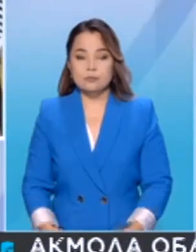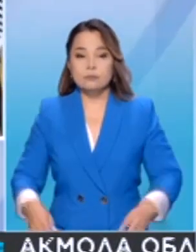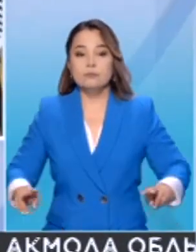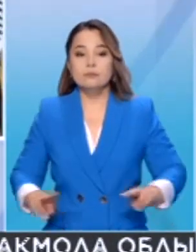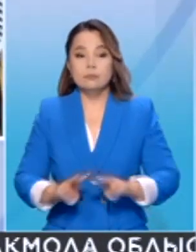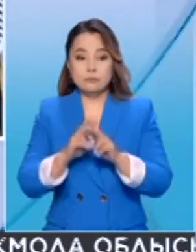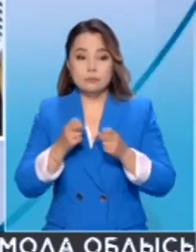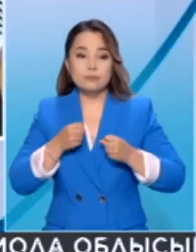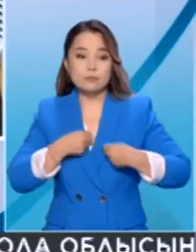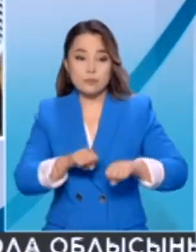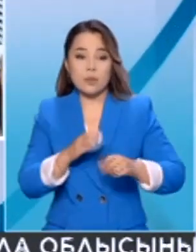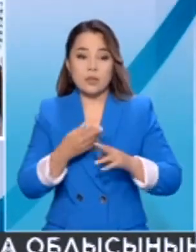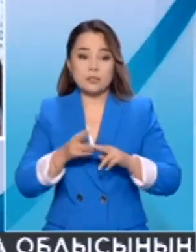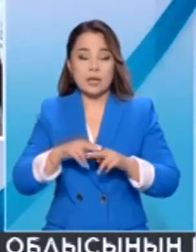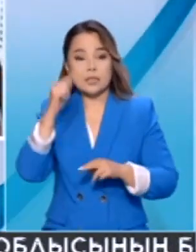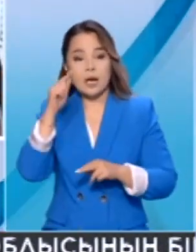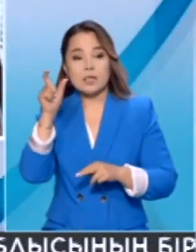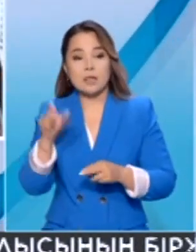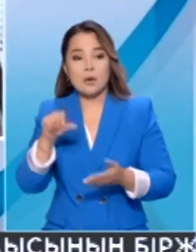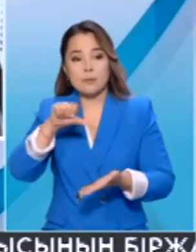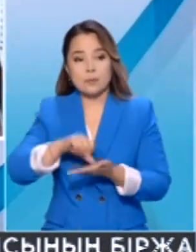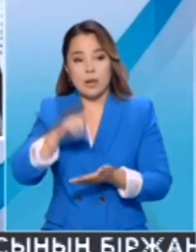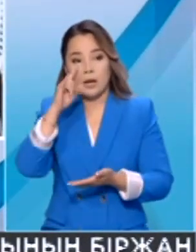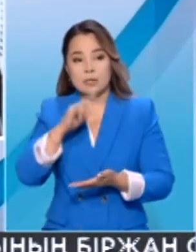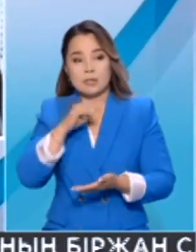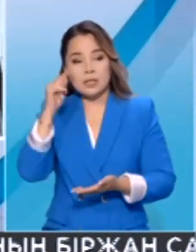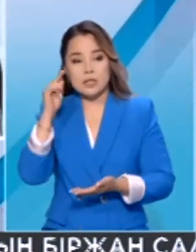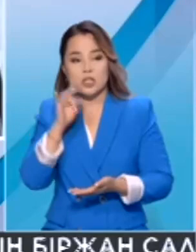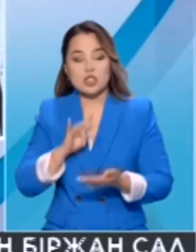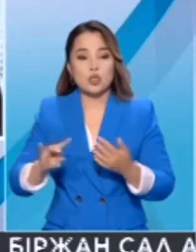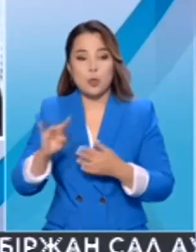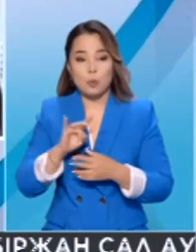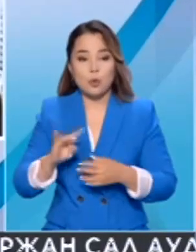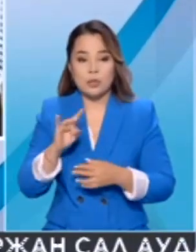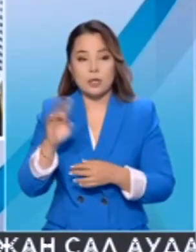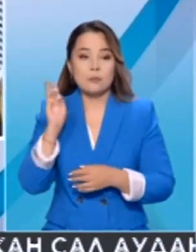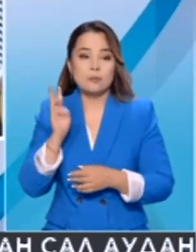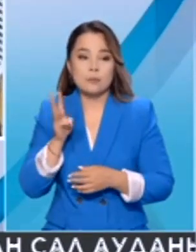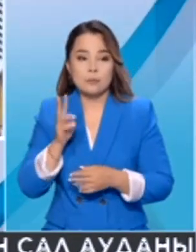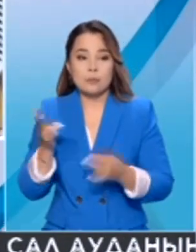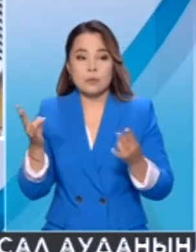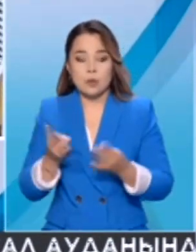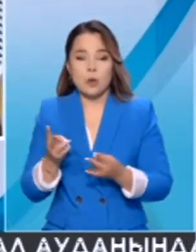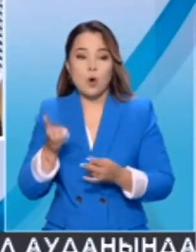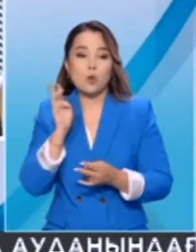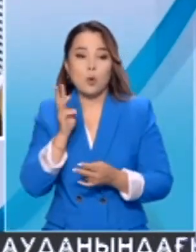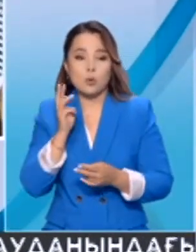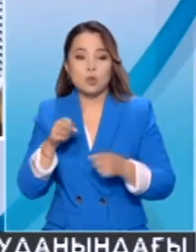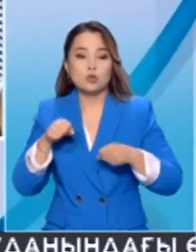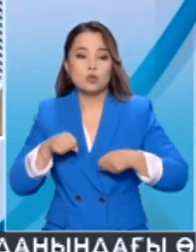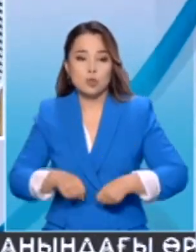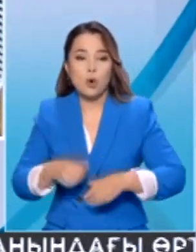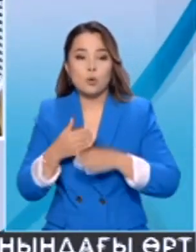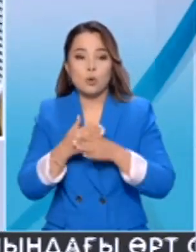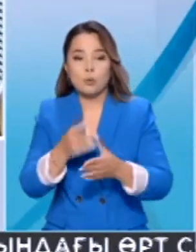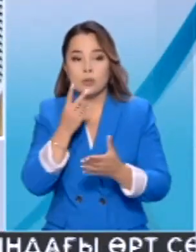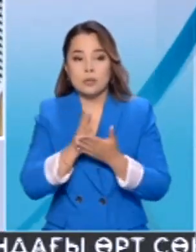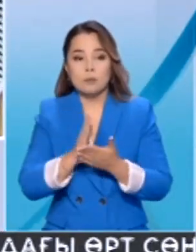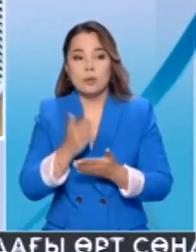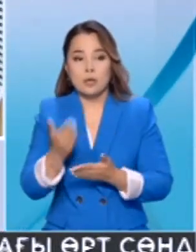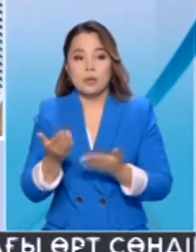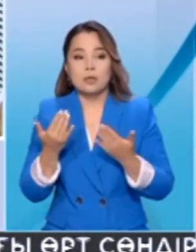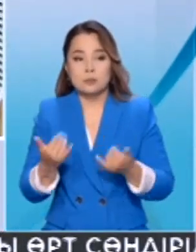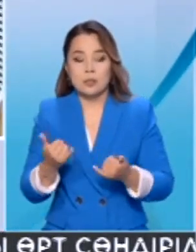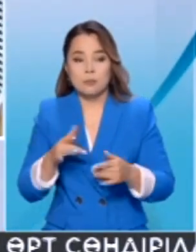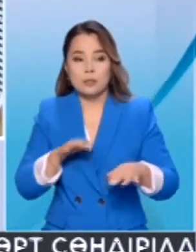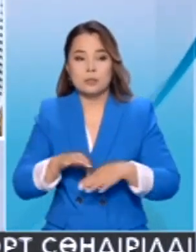Астанада соққыға жығылған қырғызстандық азаматқа Қазақстандағы Қырғыз Республикасының елшілігі қажетті консулды құқықтық көмек көрсетті.